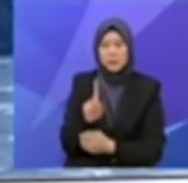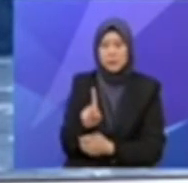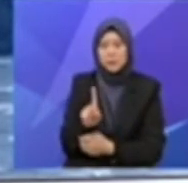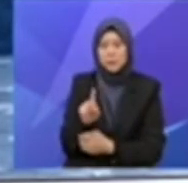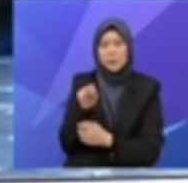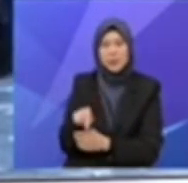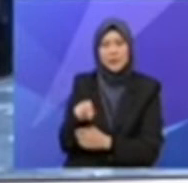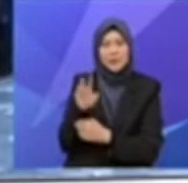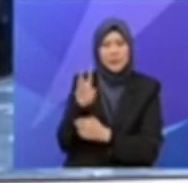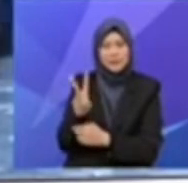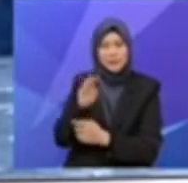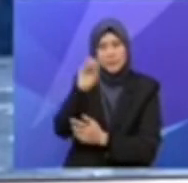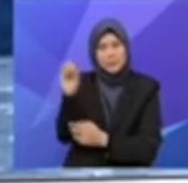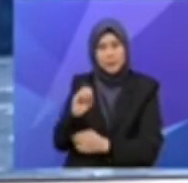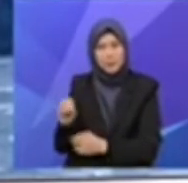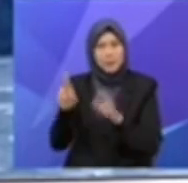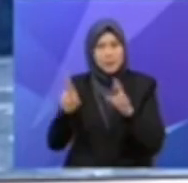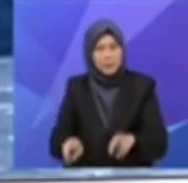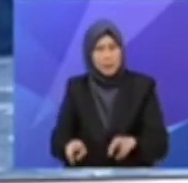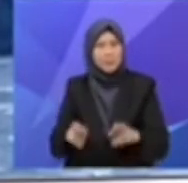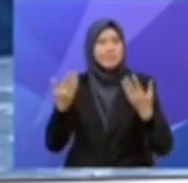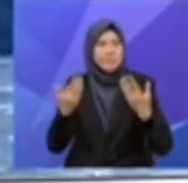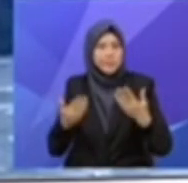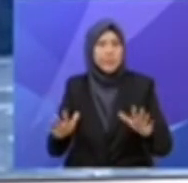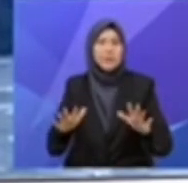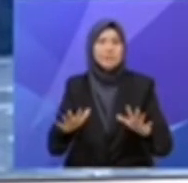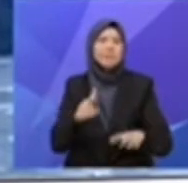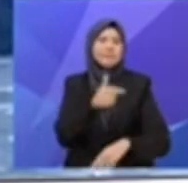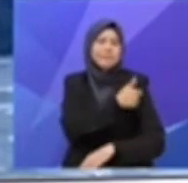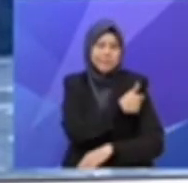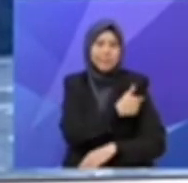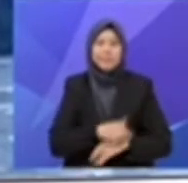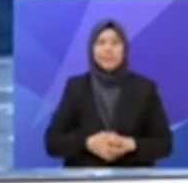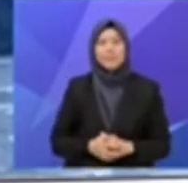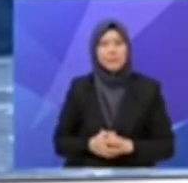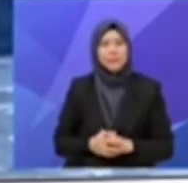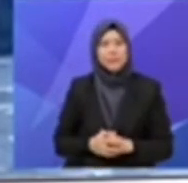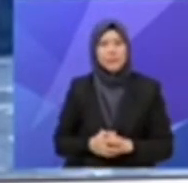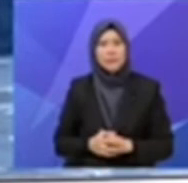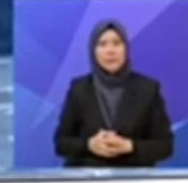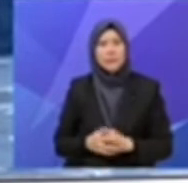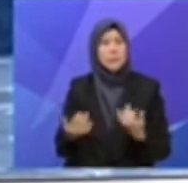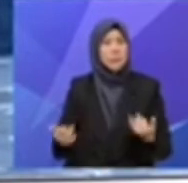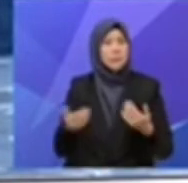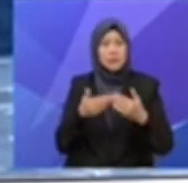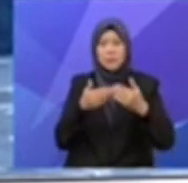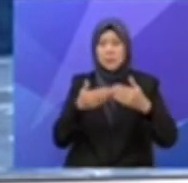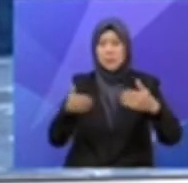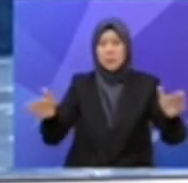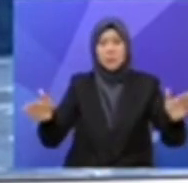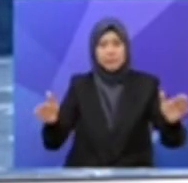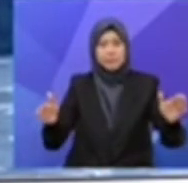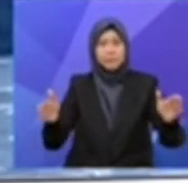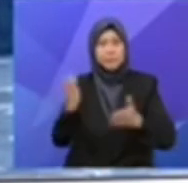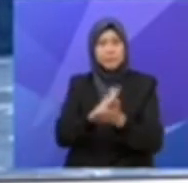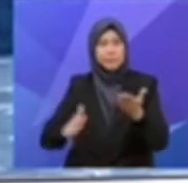populer 600 rakyat telah pun menerimanya selain depan itu sektor-sektor ini dibuka dengan